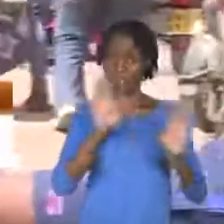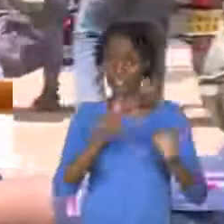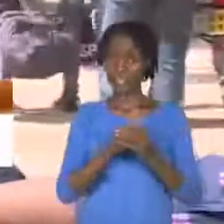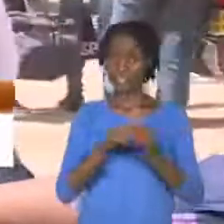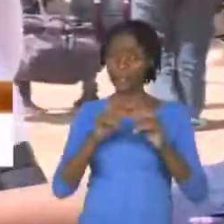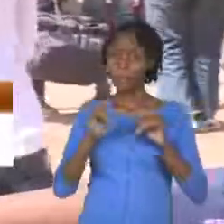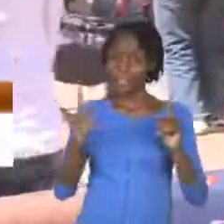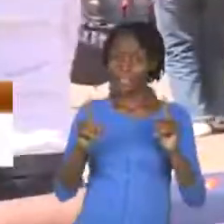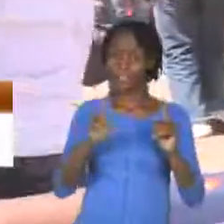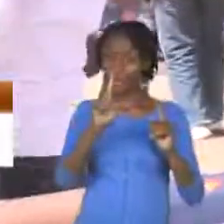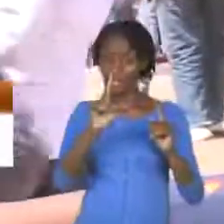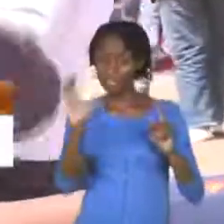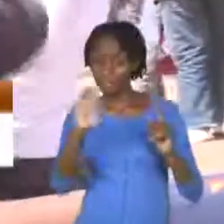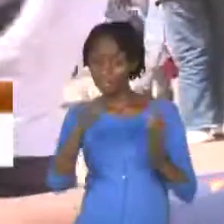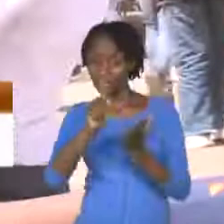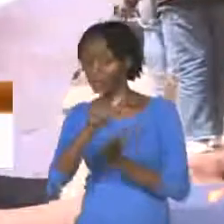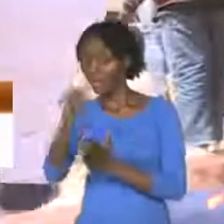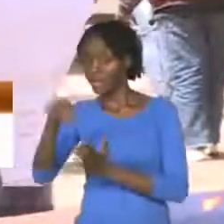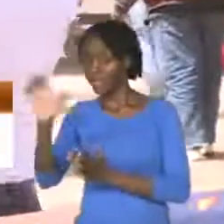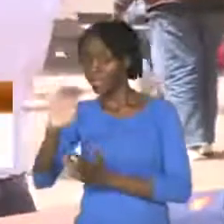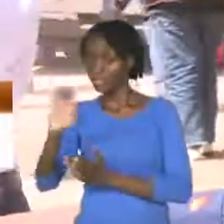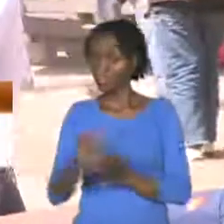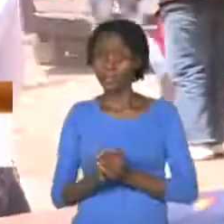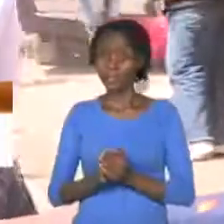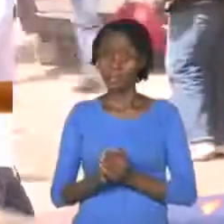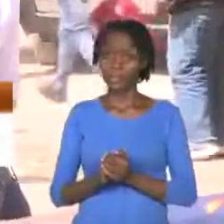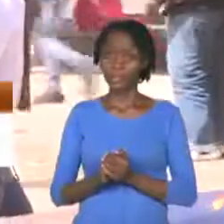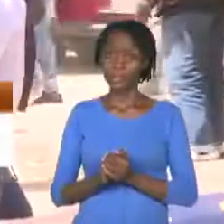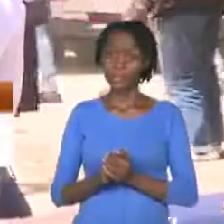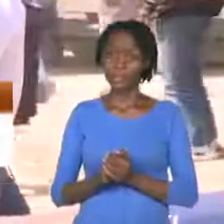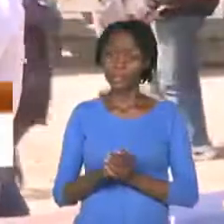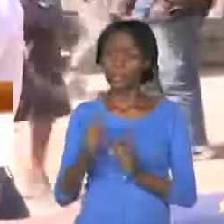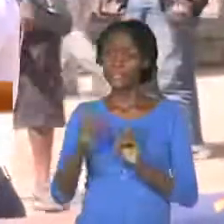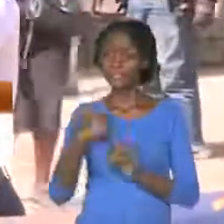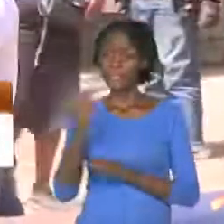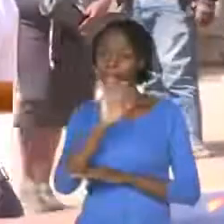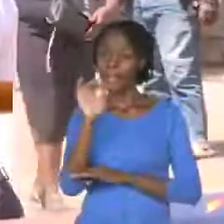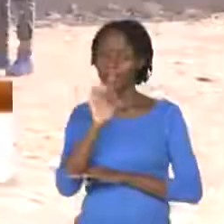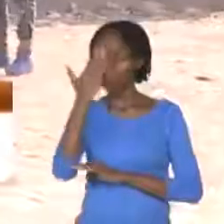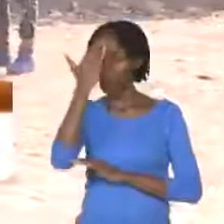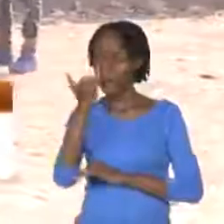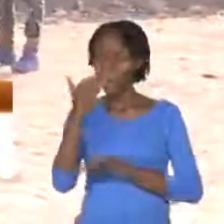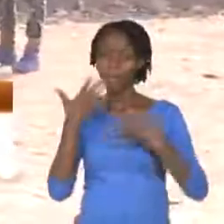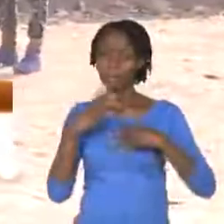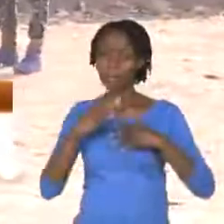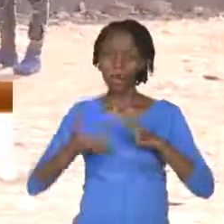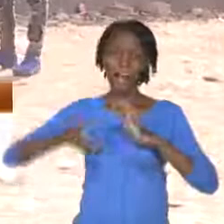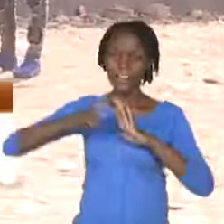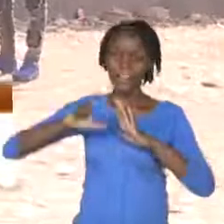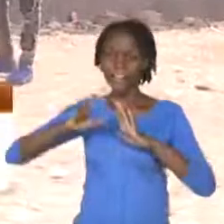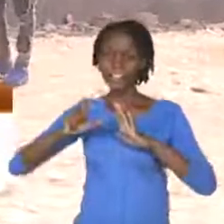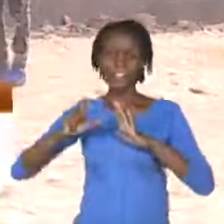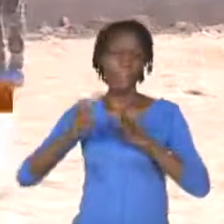watu pesa kwa nini? Kwa nini? Na gari za town service bona zinabeba watu capacity. Sasa